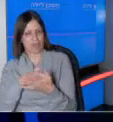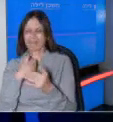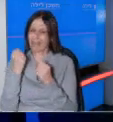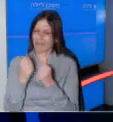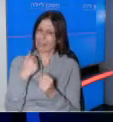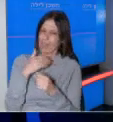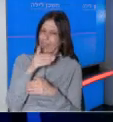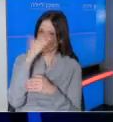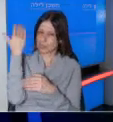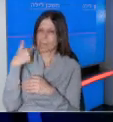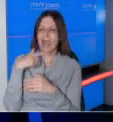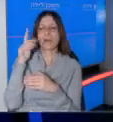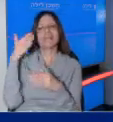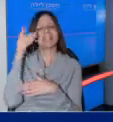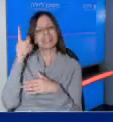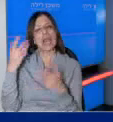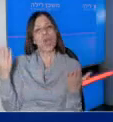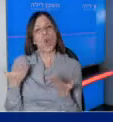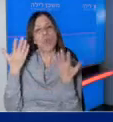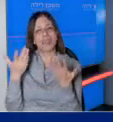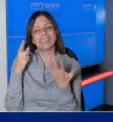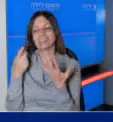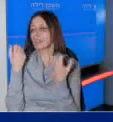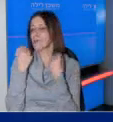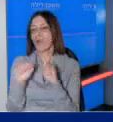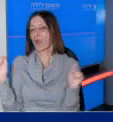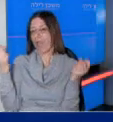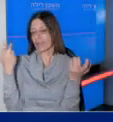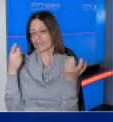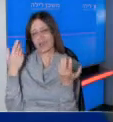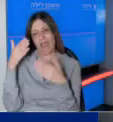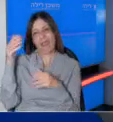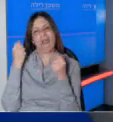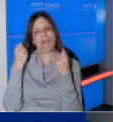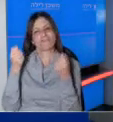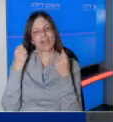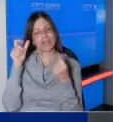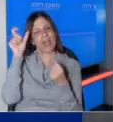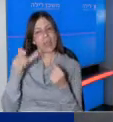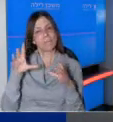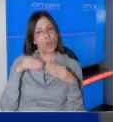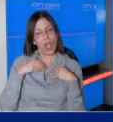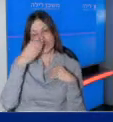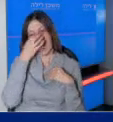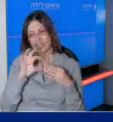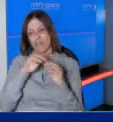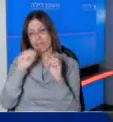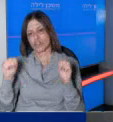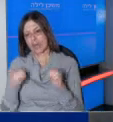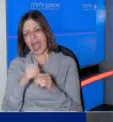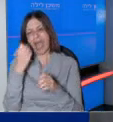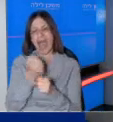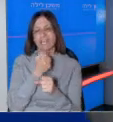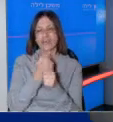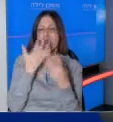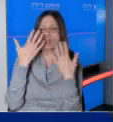לא, המדינה צריכה לעודד, כי אין דבר יותר דמוקרטי מאשר הפגנה. בן אדם מוכן לעזוב את משפחתו, את עבודתו, על